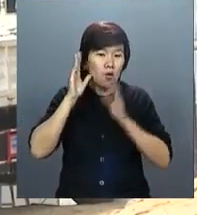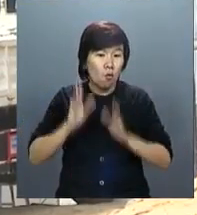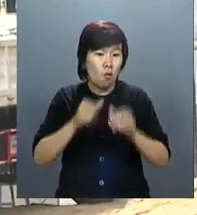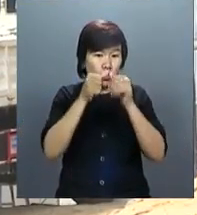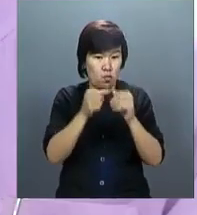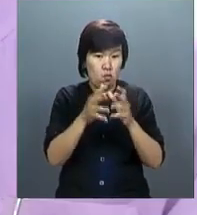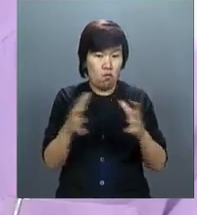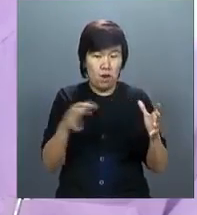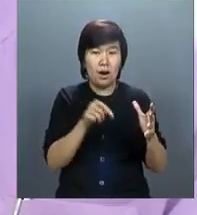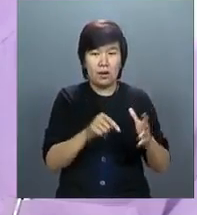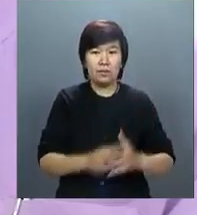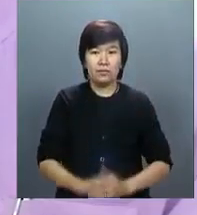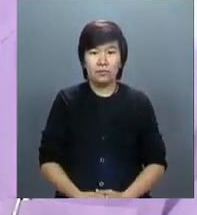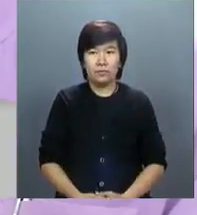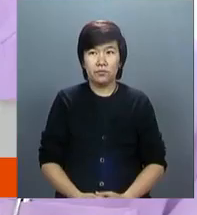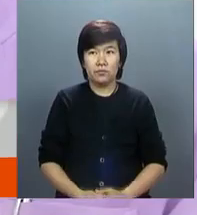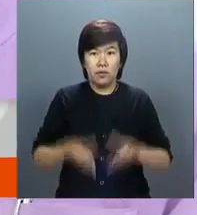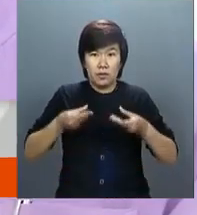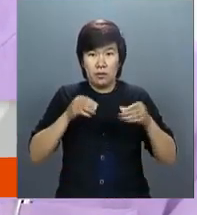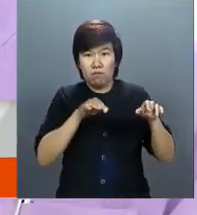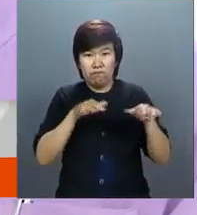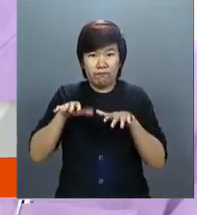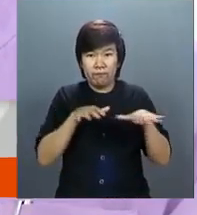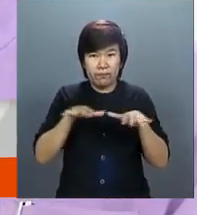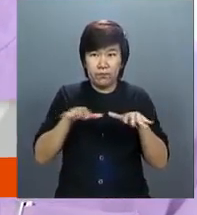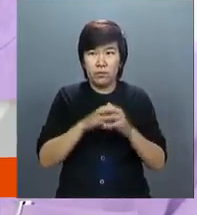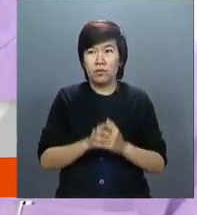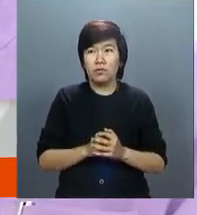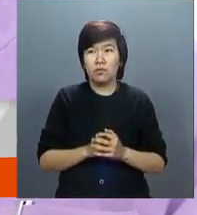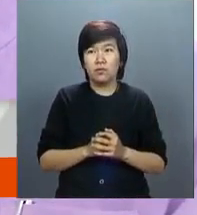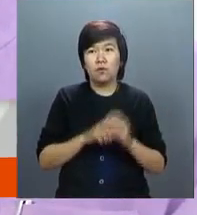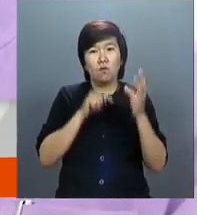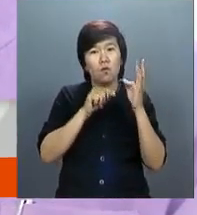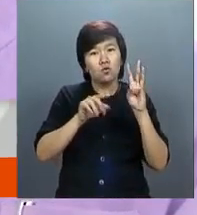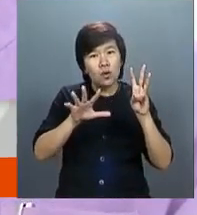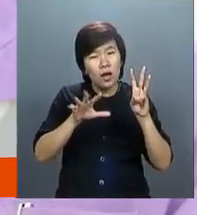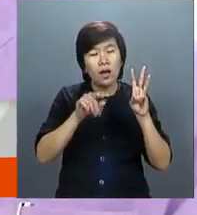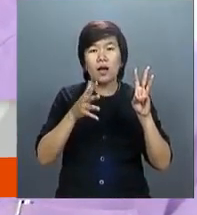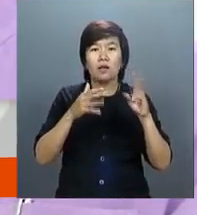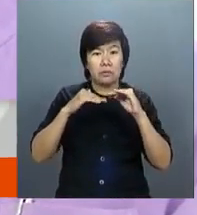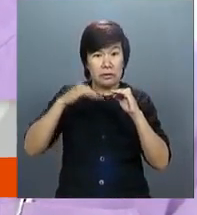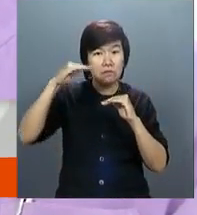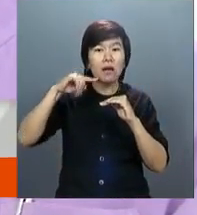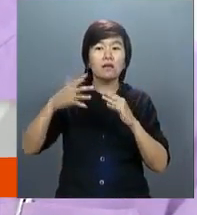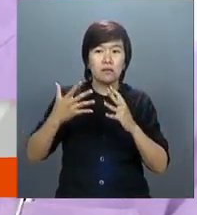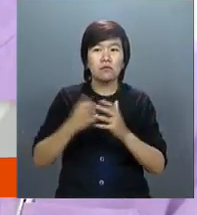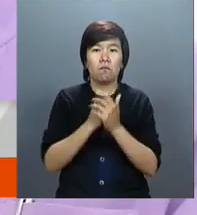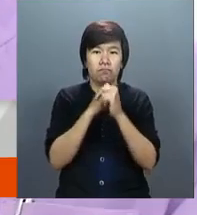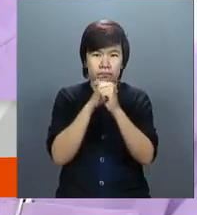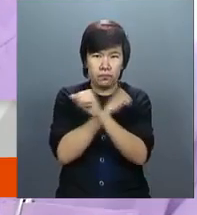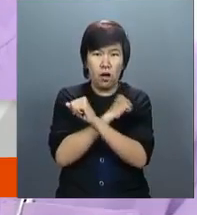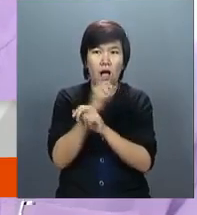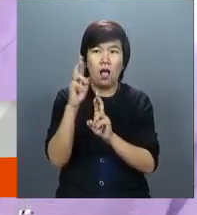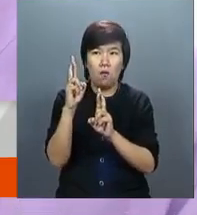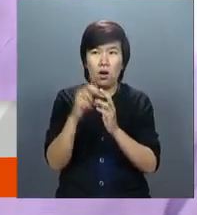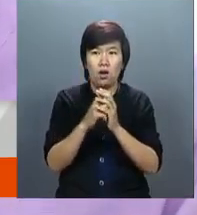อยู่จำนวนที่เยอะถ้ามีแผ่นดินไหวขนาด 6.5 อะไรอย่างเงี้ยครับมันจะต้องมั่นใจว่ามันจ